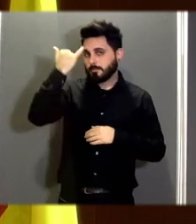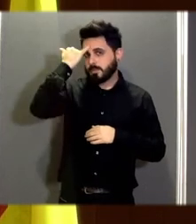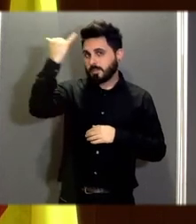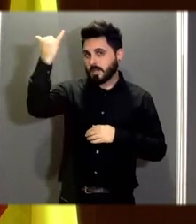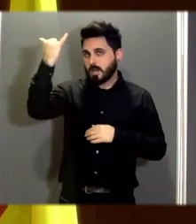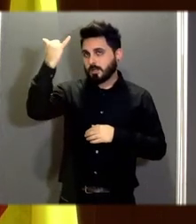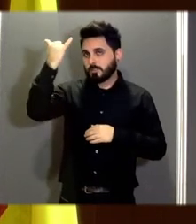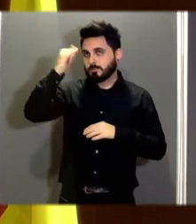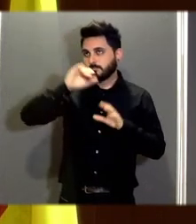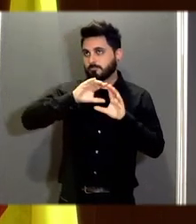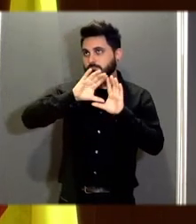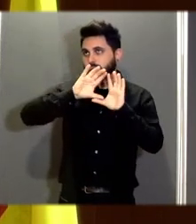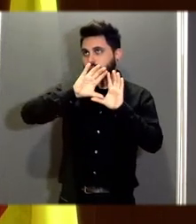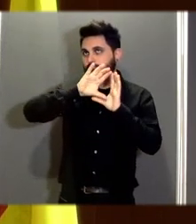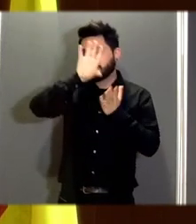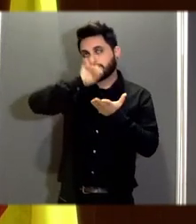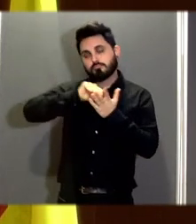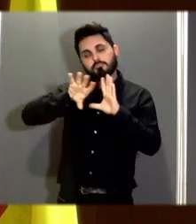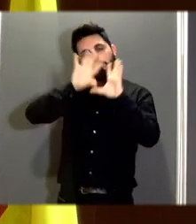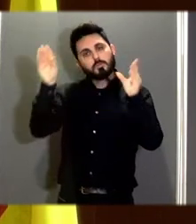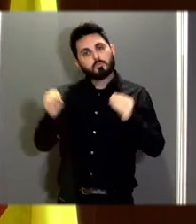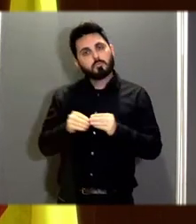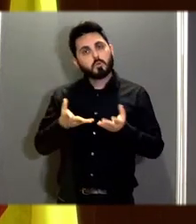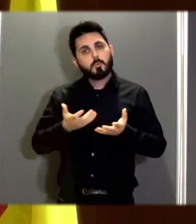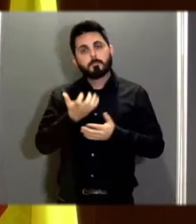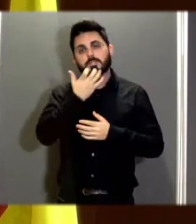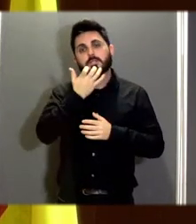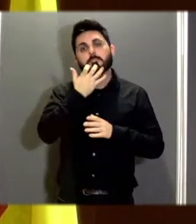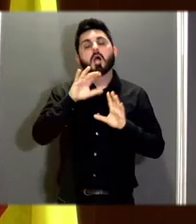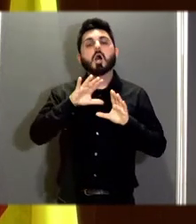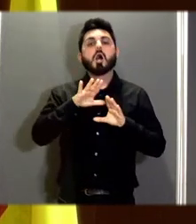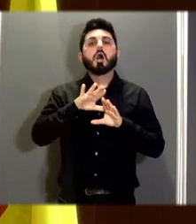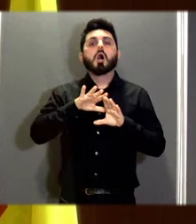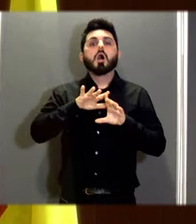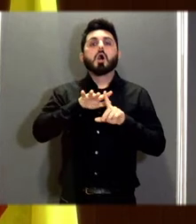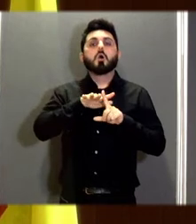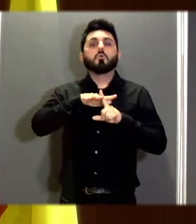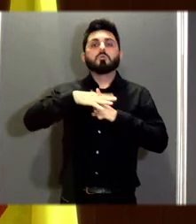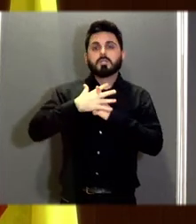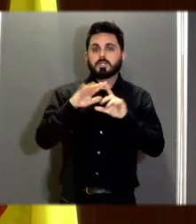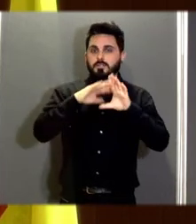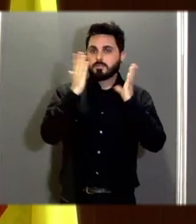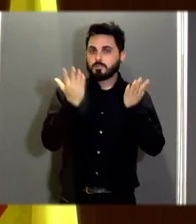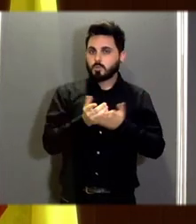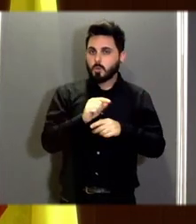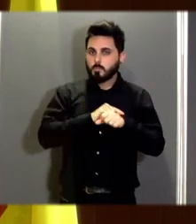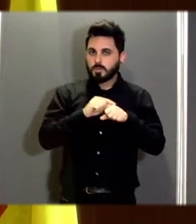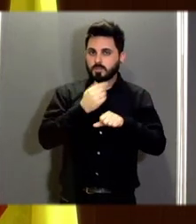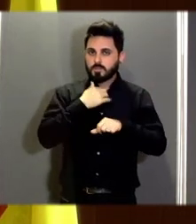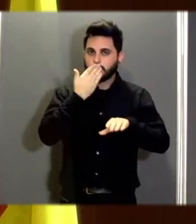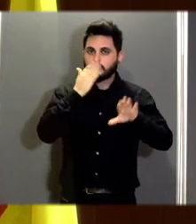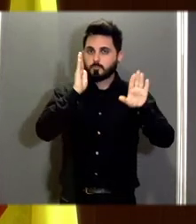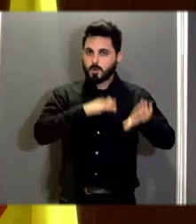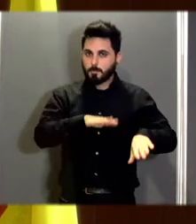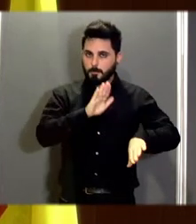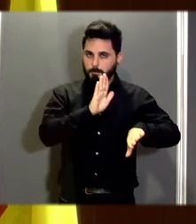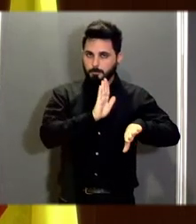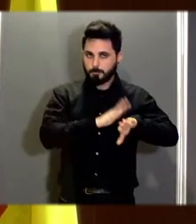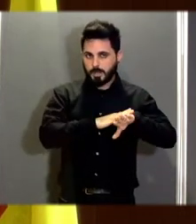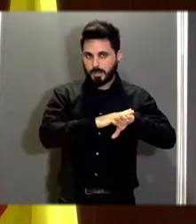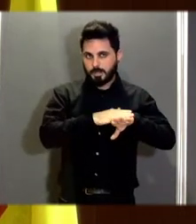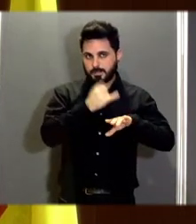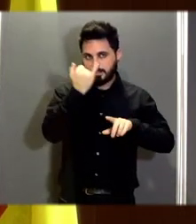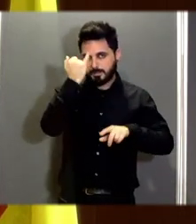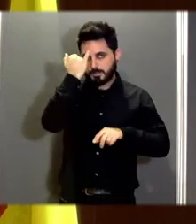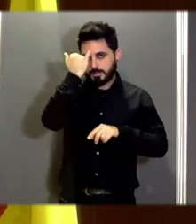entorn a com treballar un context geopolític que sigui favorable al reconeixement internacional. Una idea que va sortir